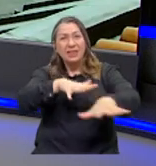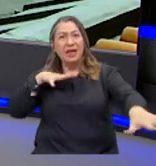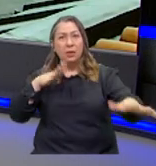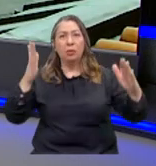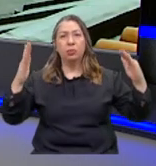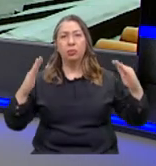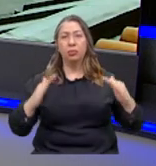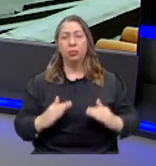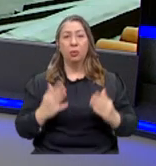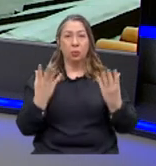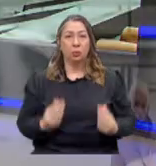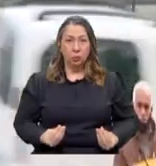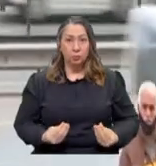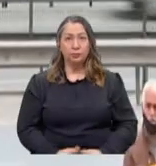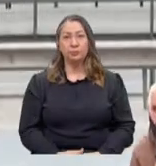de azalttı.